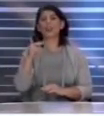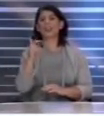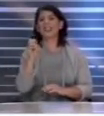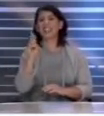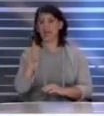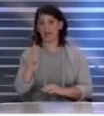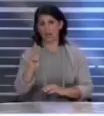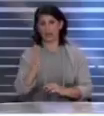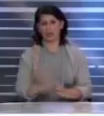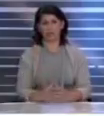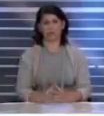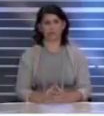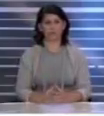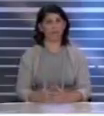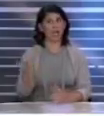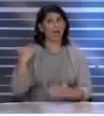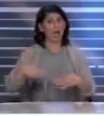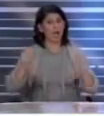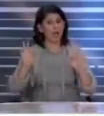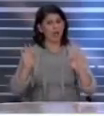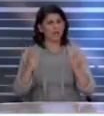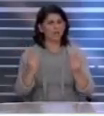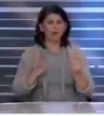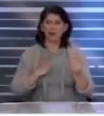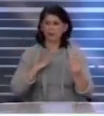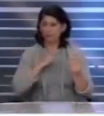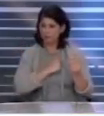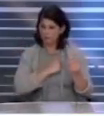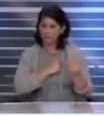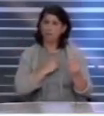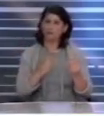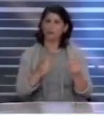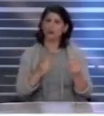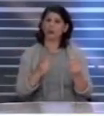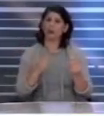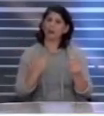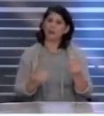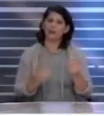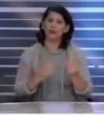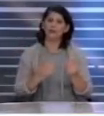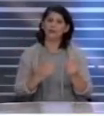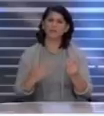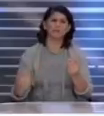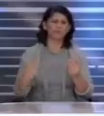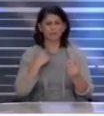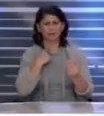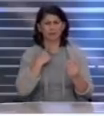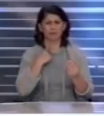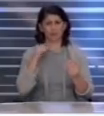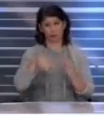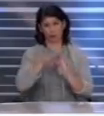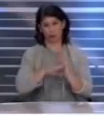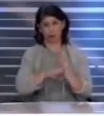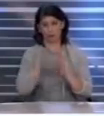αρχή, πολλοί ήταν εκείνοι που θεωρούσαν ότι θα ήταν μια πλήρης αποτυχία δεδομένων των